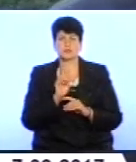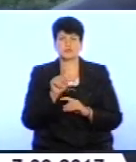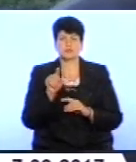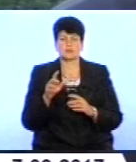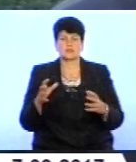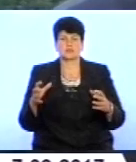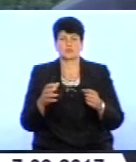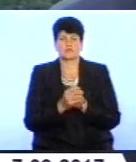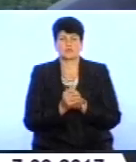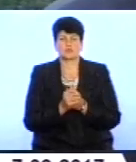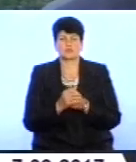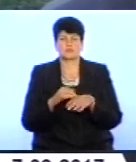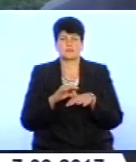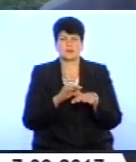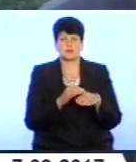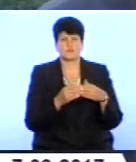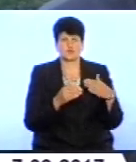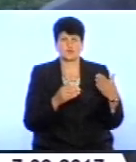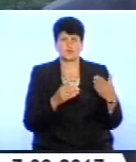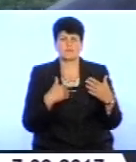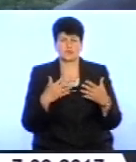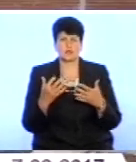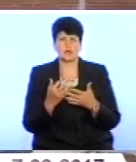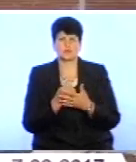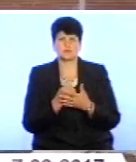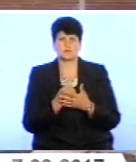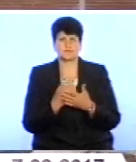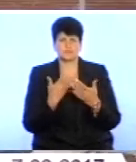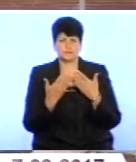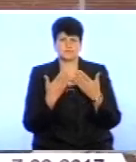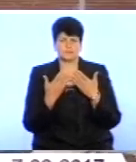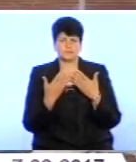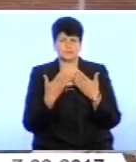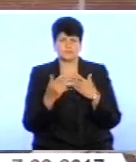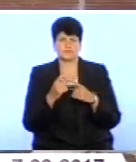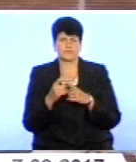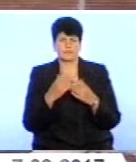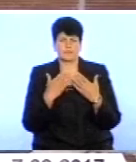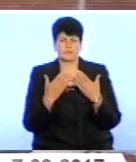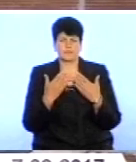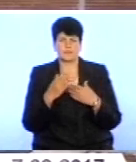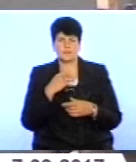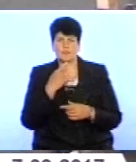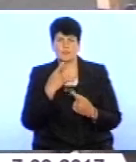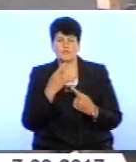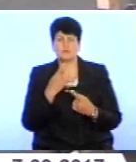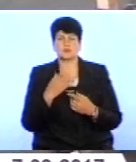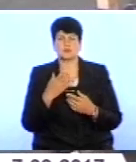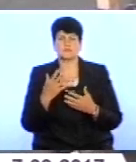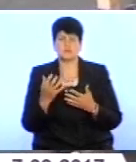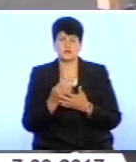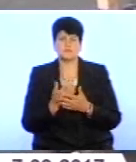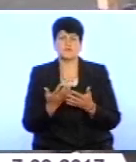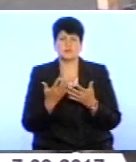неї, схопили її за руки, відвели в сторону. Нам вдалося налагодити словесний контакт з даною громадянкою, після чого вдалося